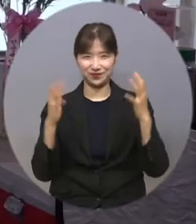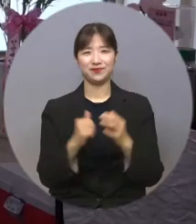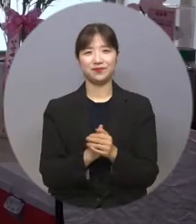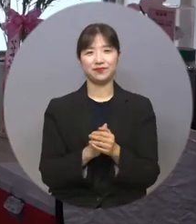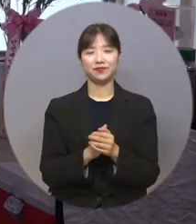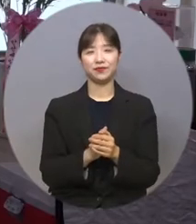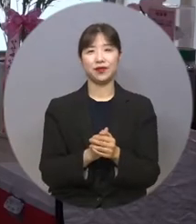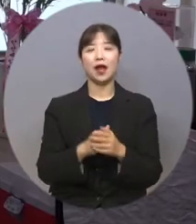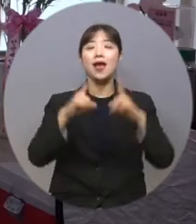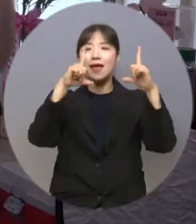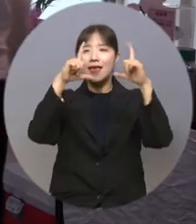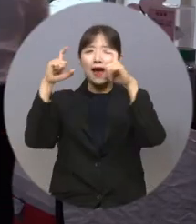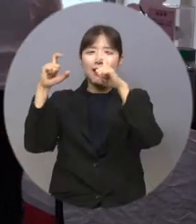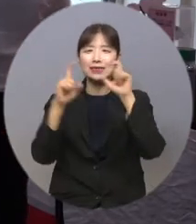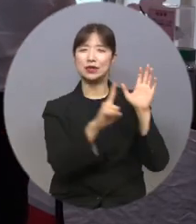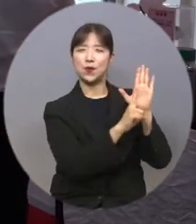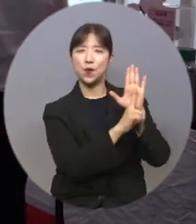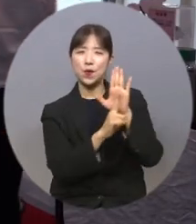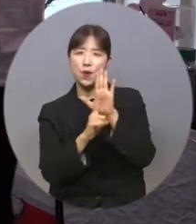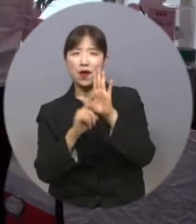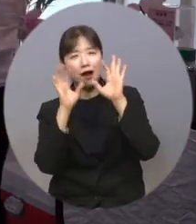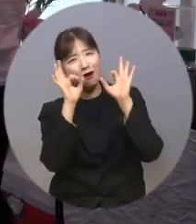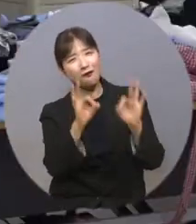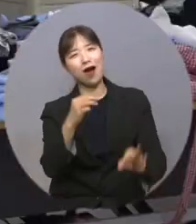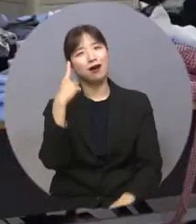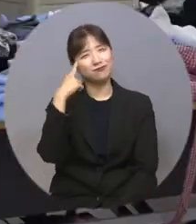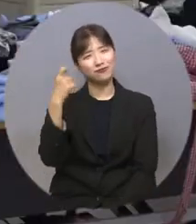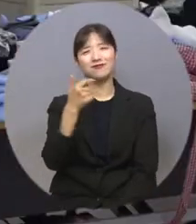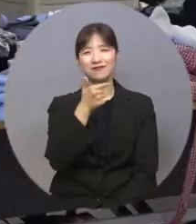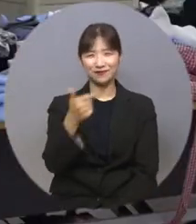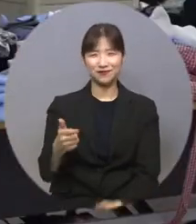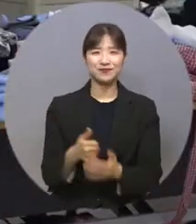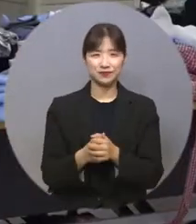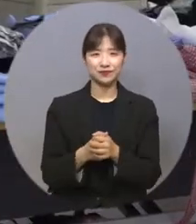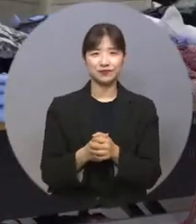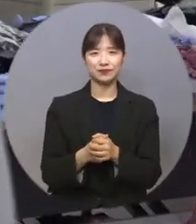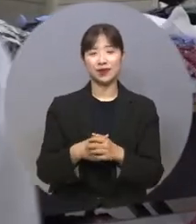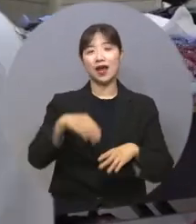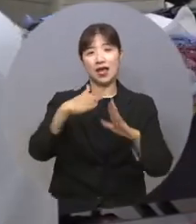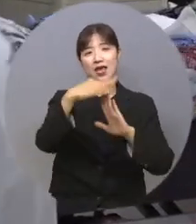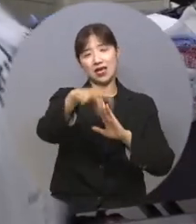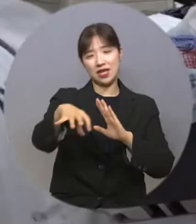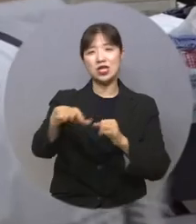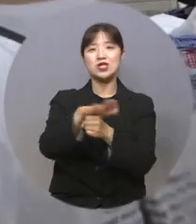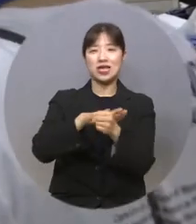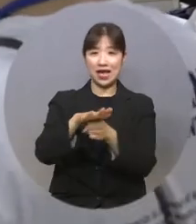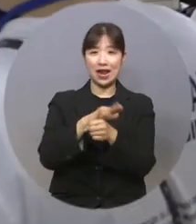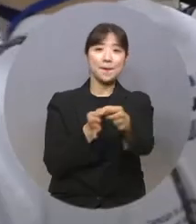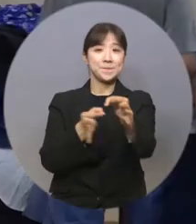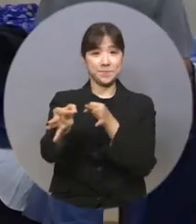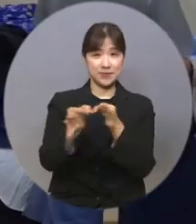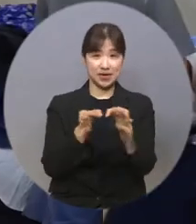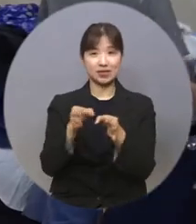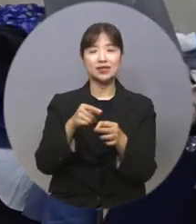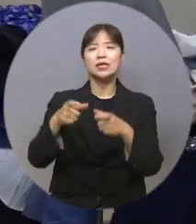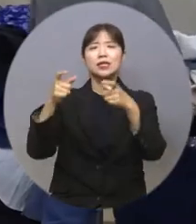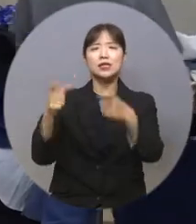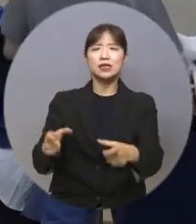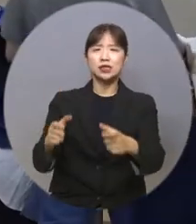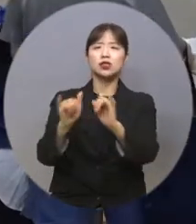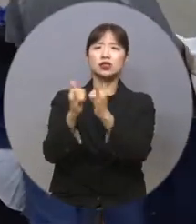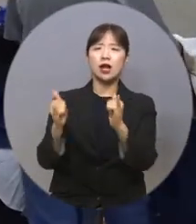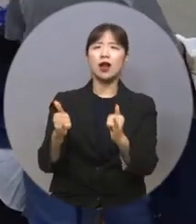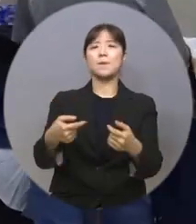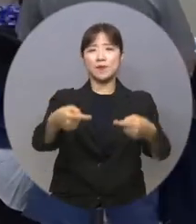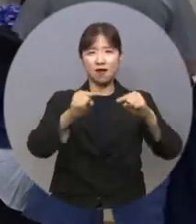꾸며진 포토 저는 추억을 만들어 줍니다 이웃사랑 바자회 는 지역주민과 함께 해 참여한